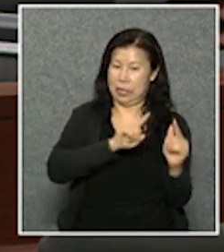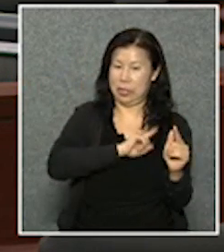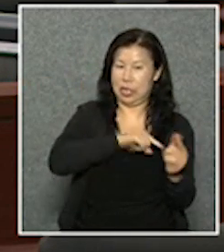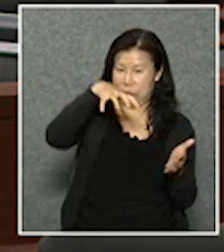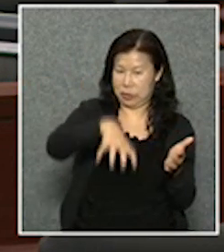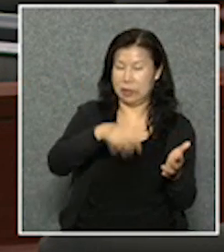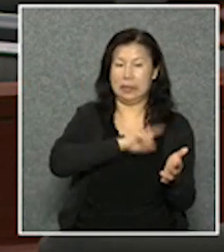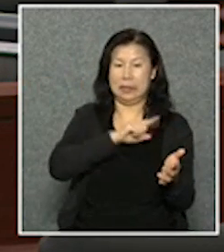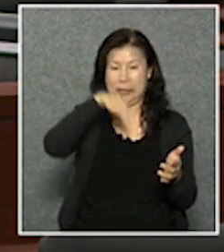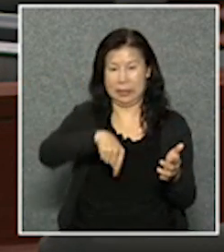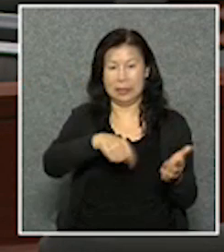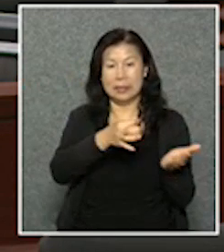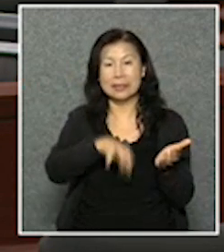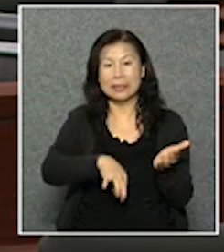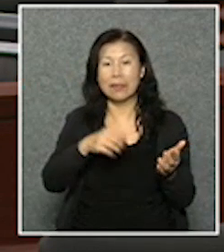本土度去